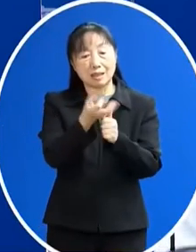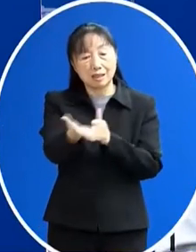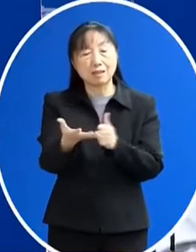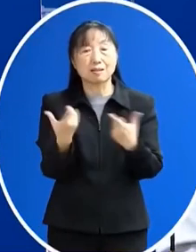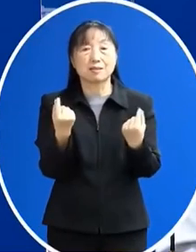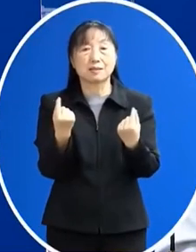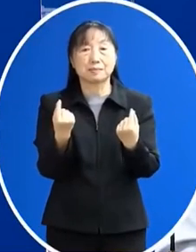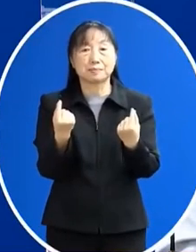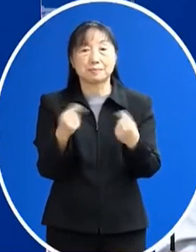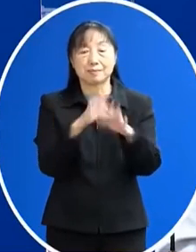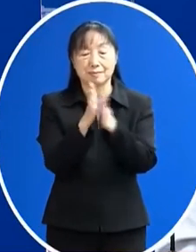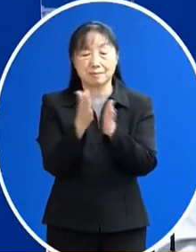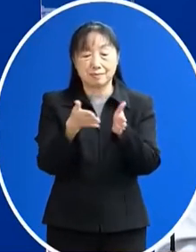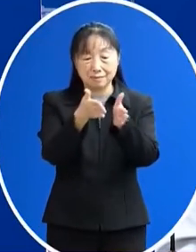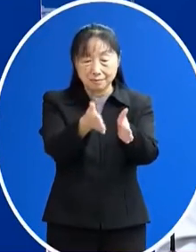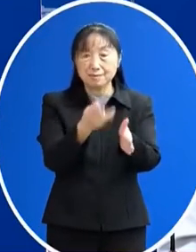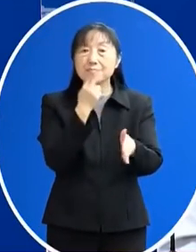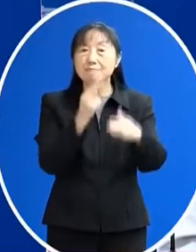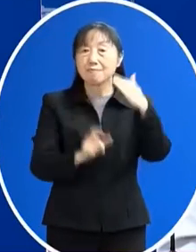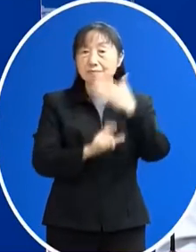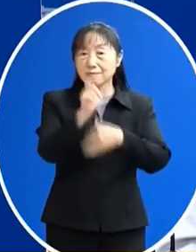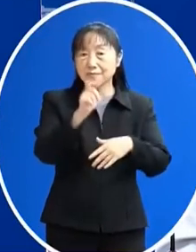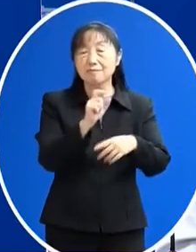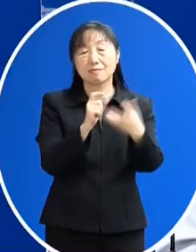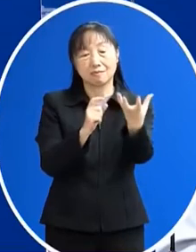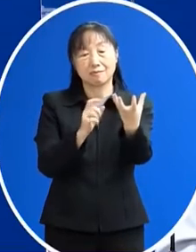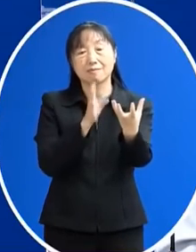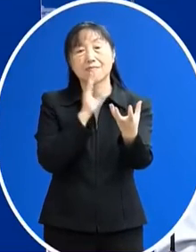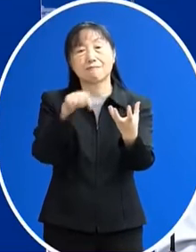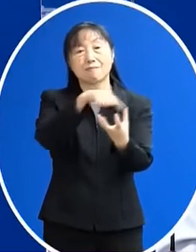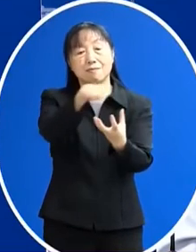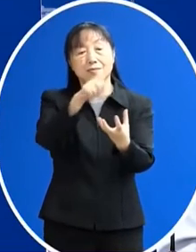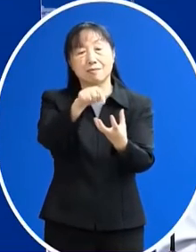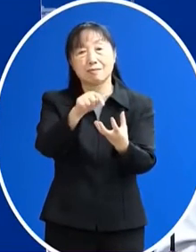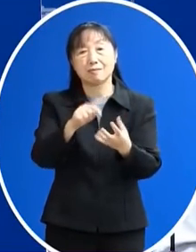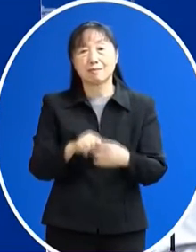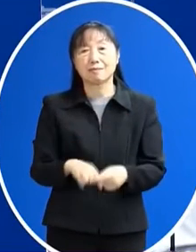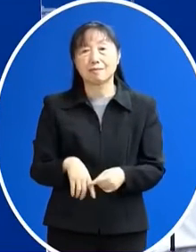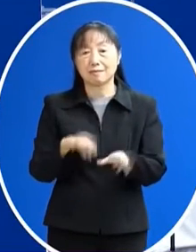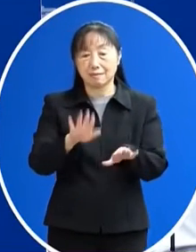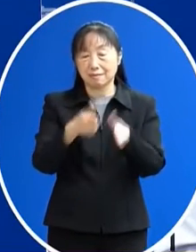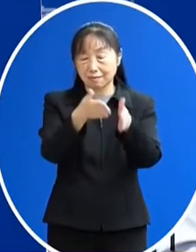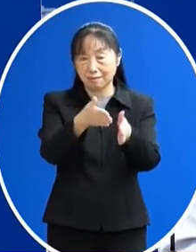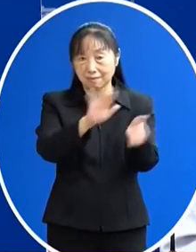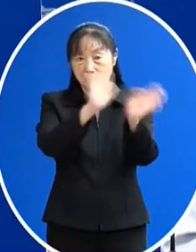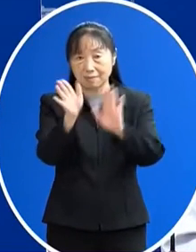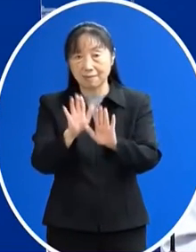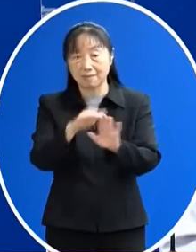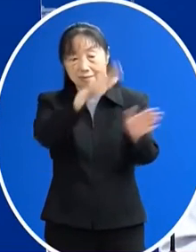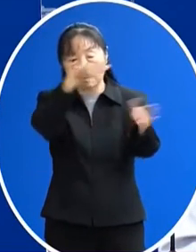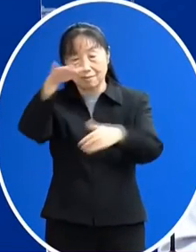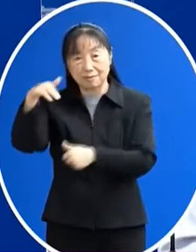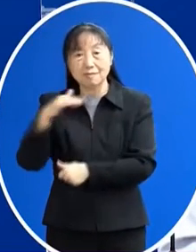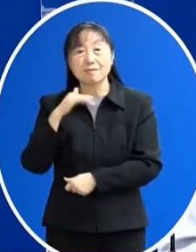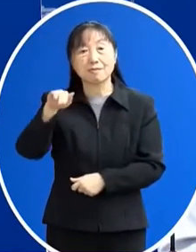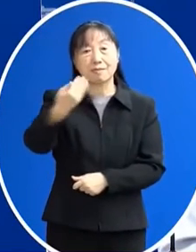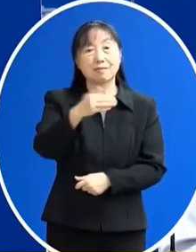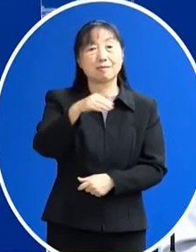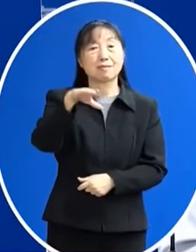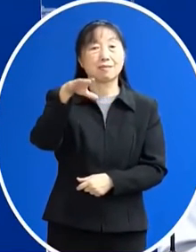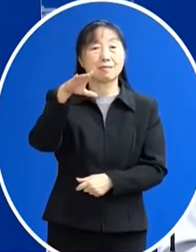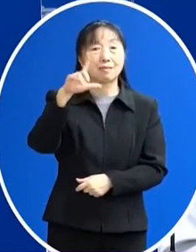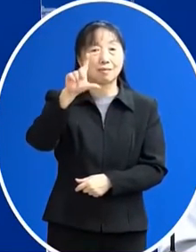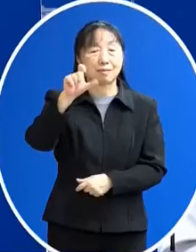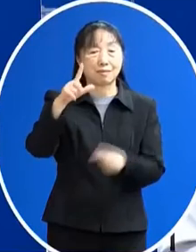感染链还是限制在我们的雅旭为大部分。那么这整个案子目前总共框列居家隔离